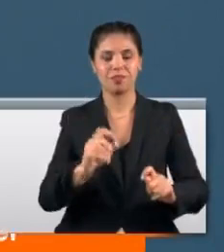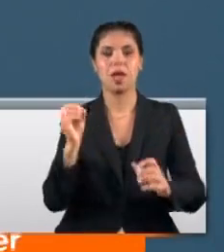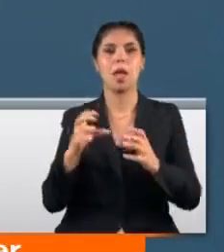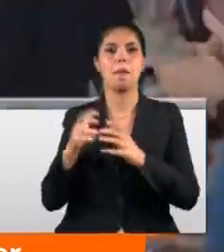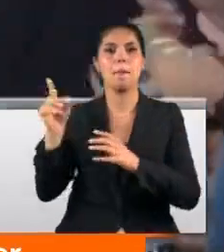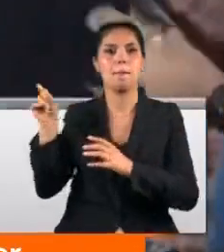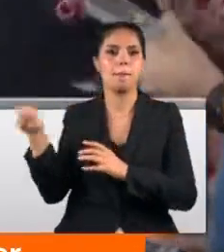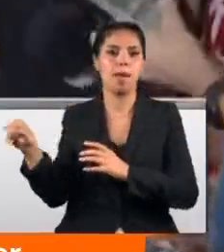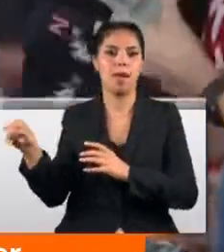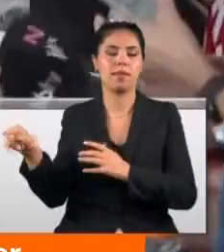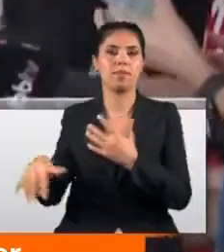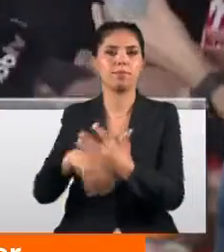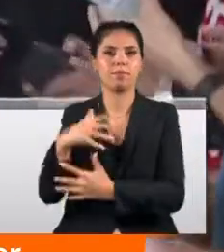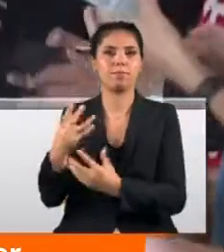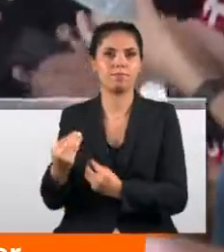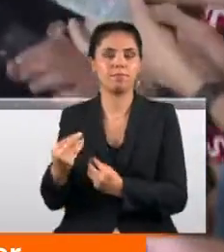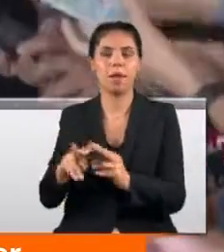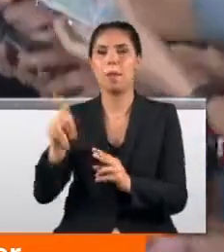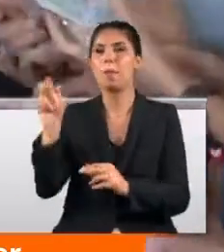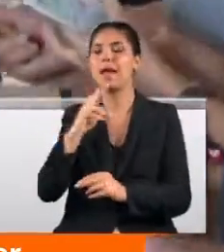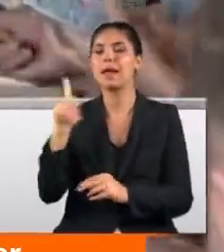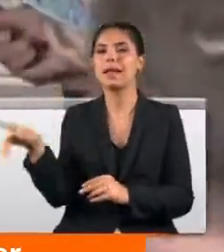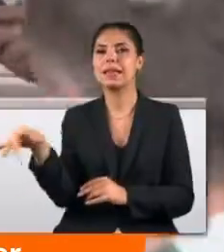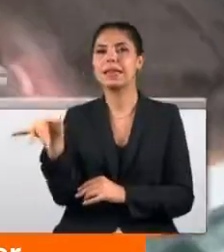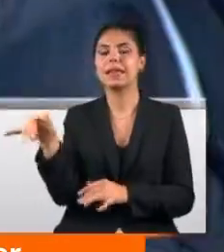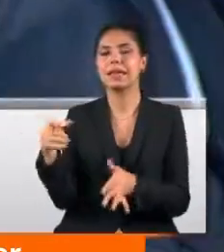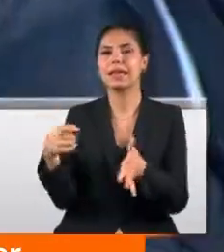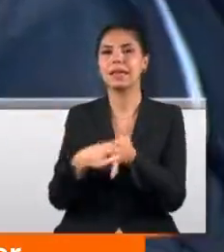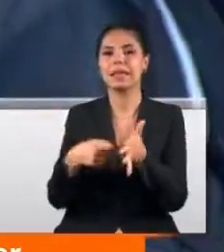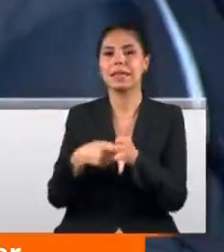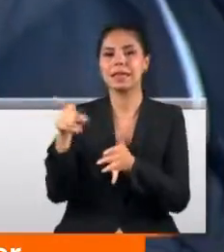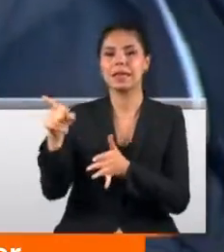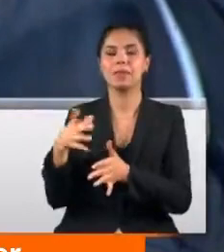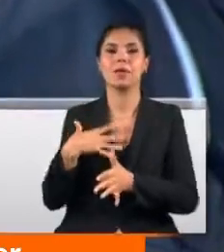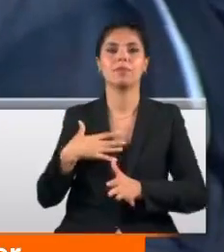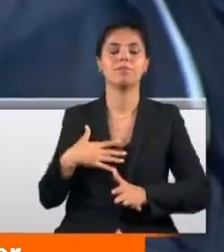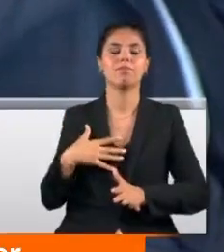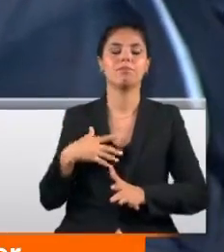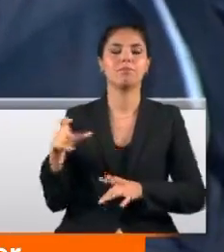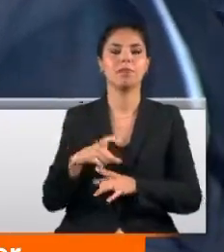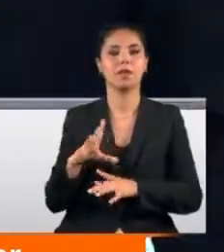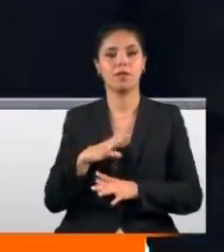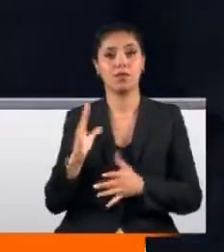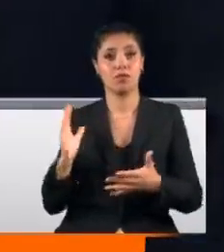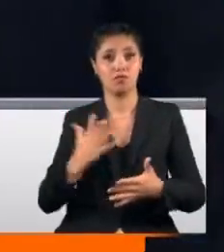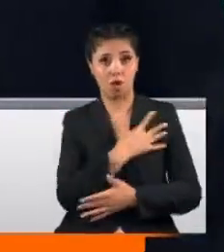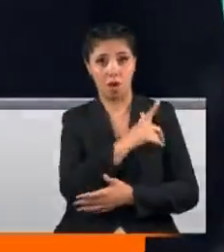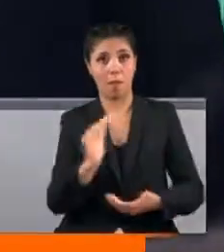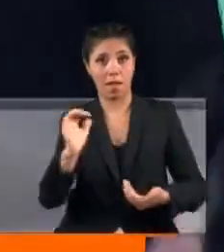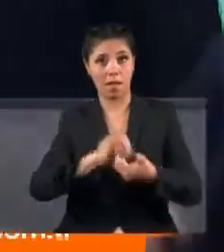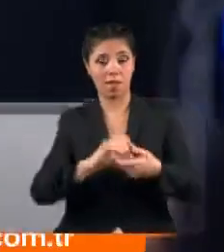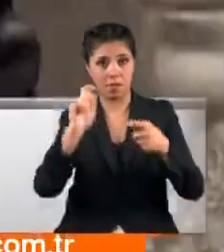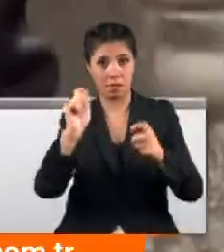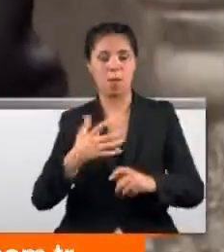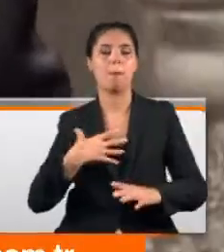taşları yerinden oynattı. Meral Akşener'e en yakın kurmayı bayrak açtı. CHP ile ittifak yaparsan parti kurarım